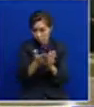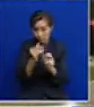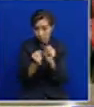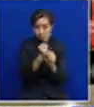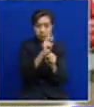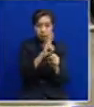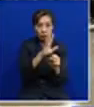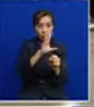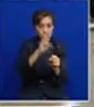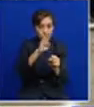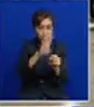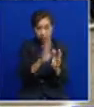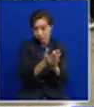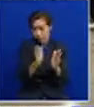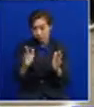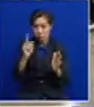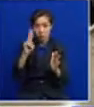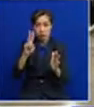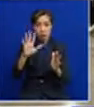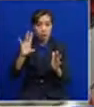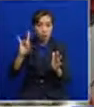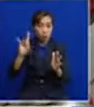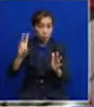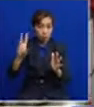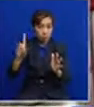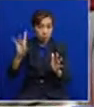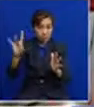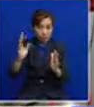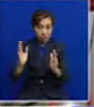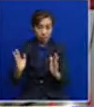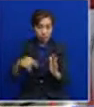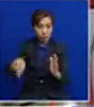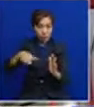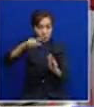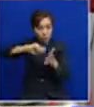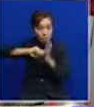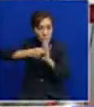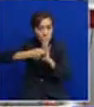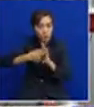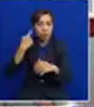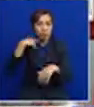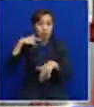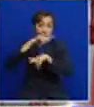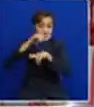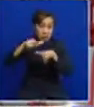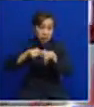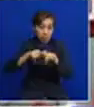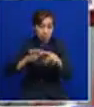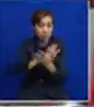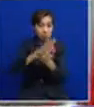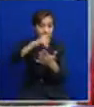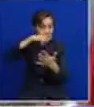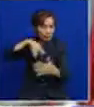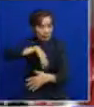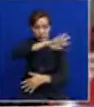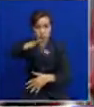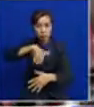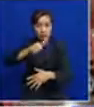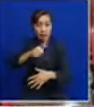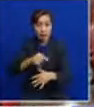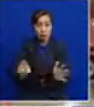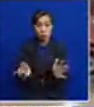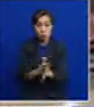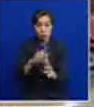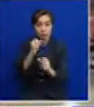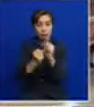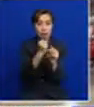2564ถึง2568จะสามารถรองรับการซ่อมบำรุงเครื่องบินภายในประเทศได้ทั้งหมดส่วนเฟสสุดท้